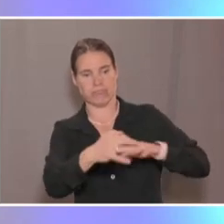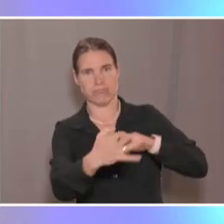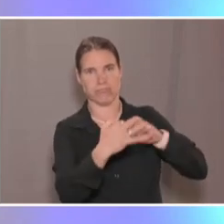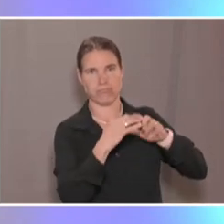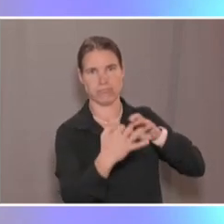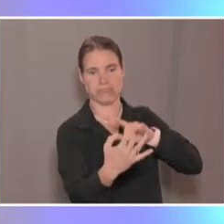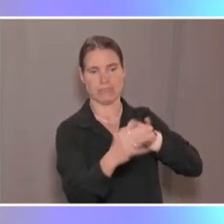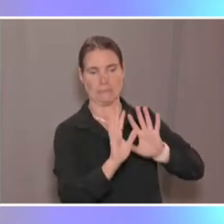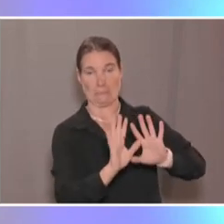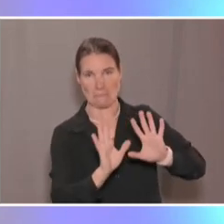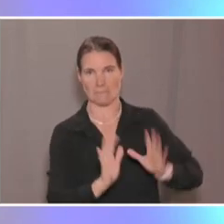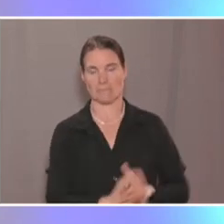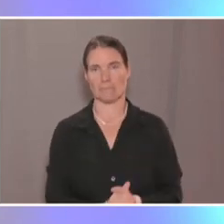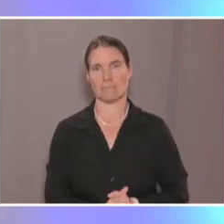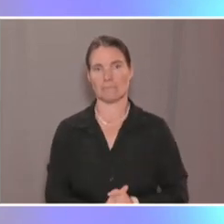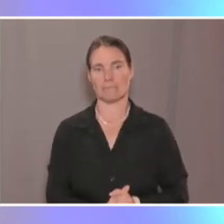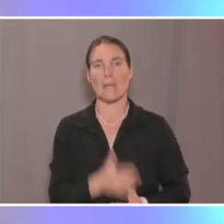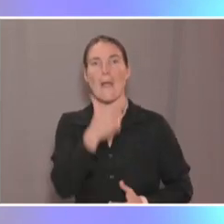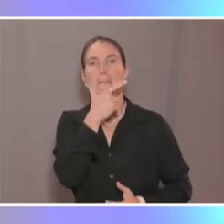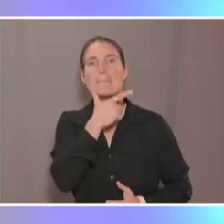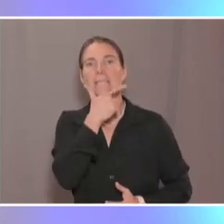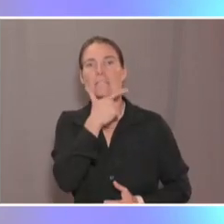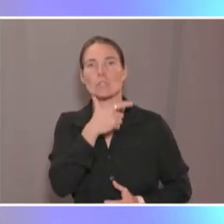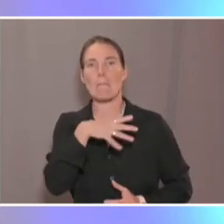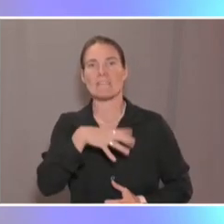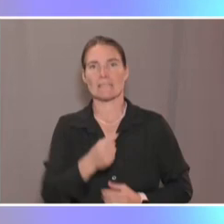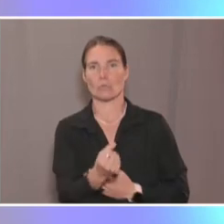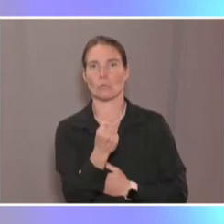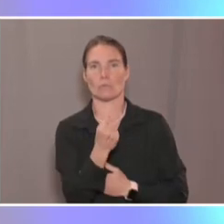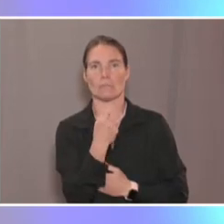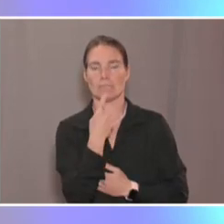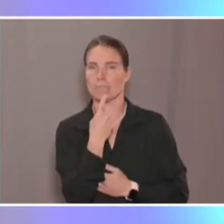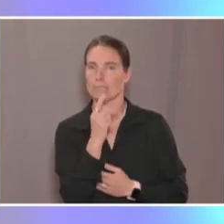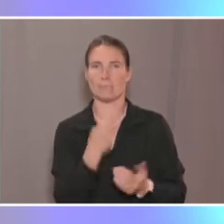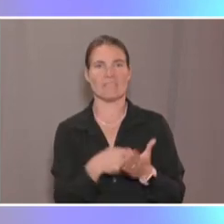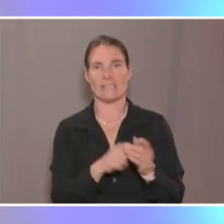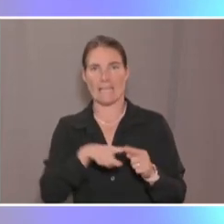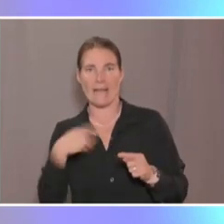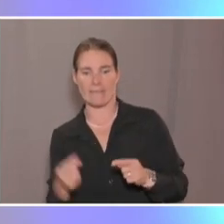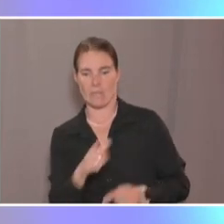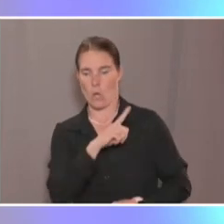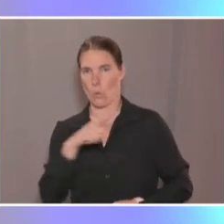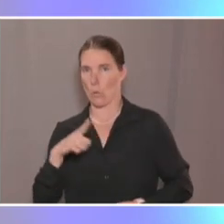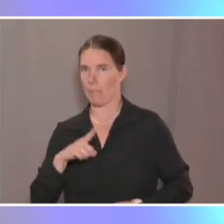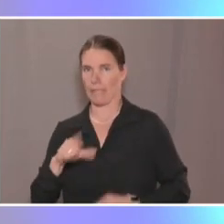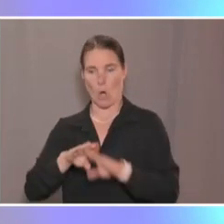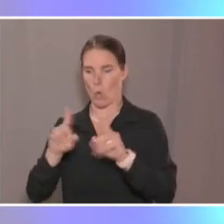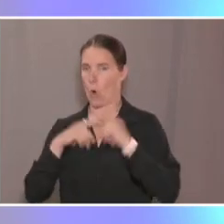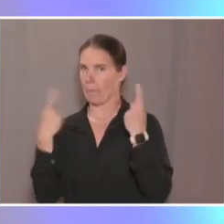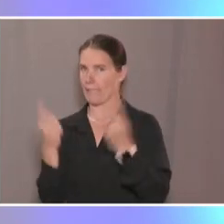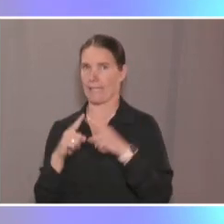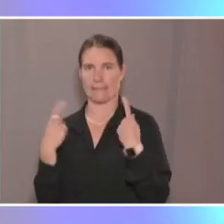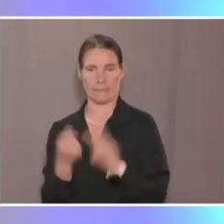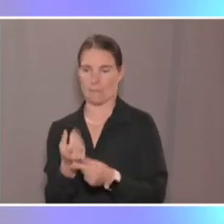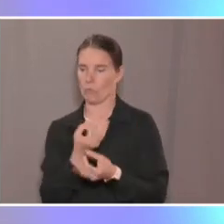ungeeignet. Die Briten bewerteten die Frage rein pragmatisch. Während in Lübeck keine geeigneten Räumlichkeiten